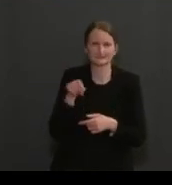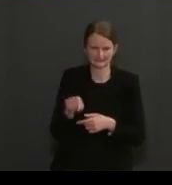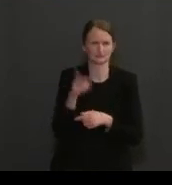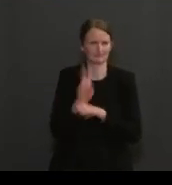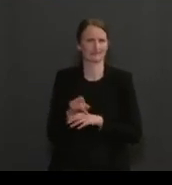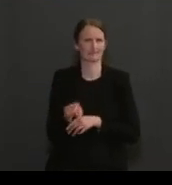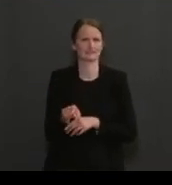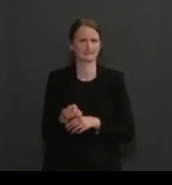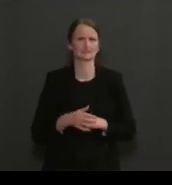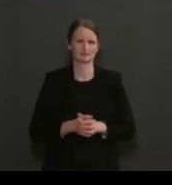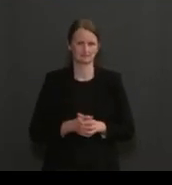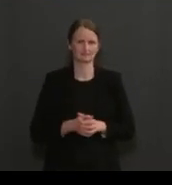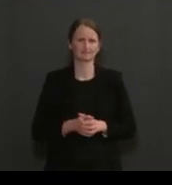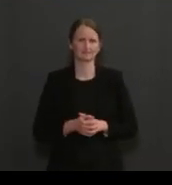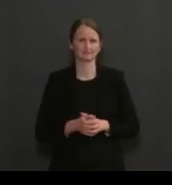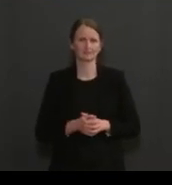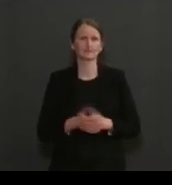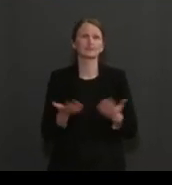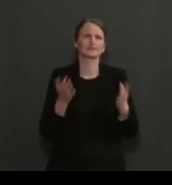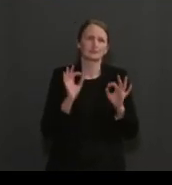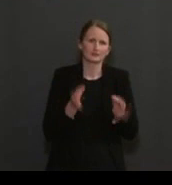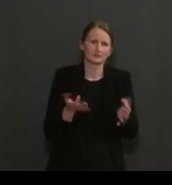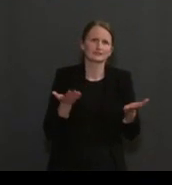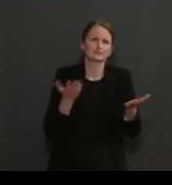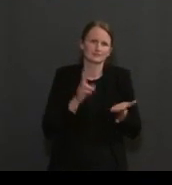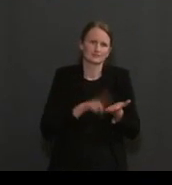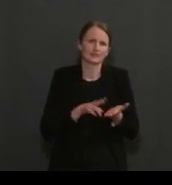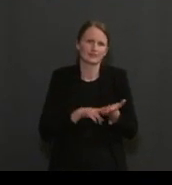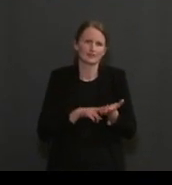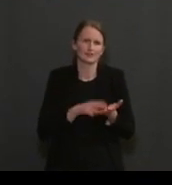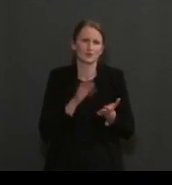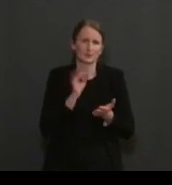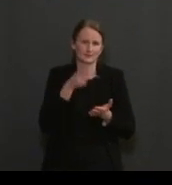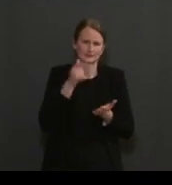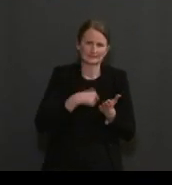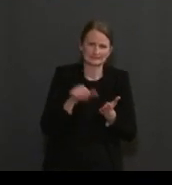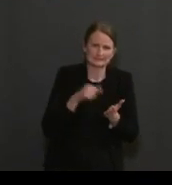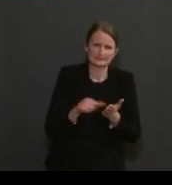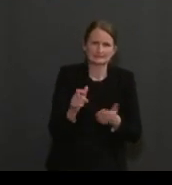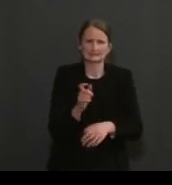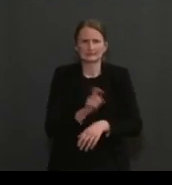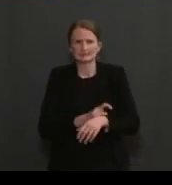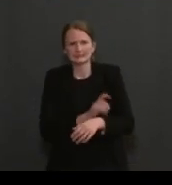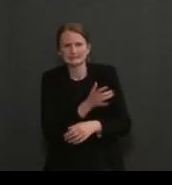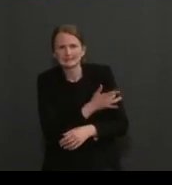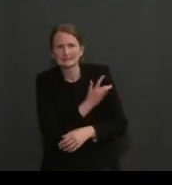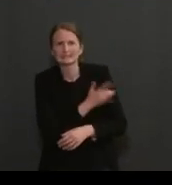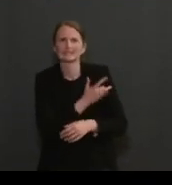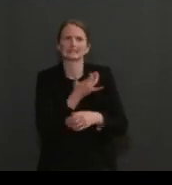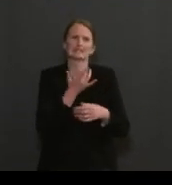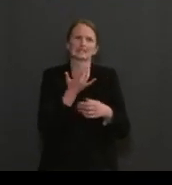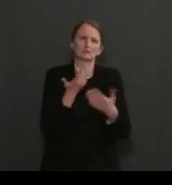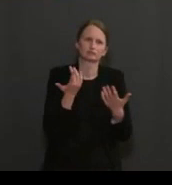définition cela va avoir un certain bilan énergétique défavorable puisqu'il faudra réchauffer chaque fois l'air qui est ainsi capté à